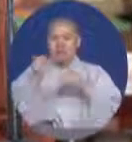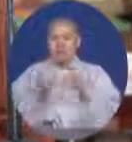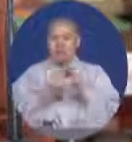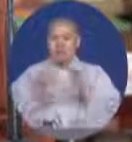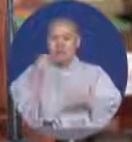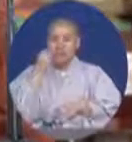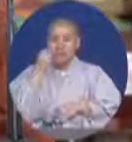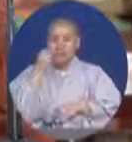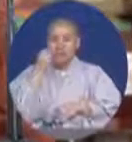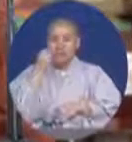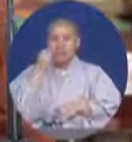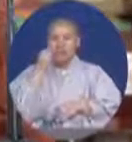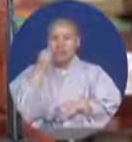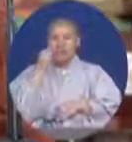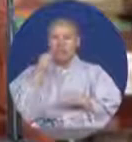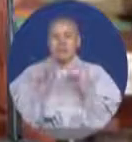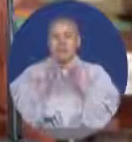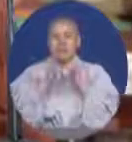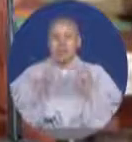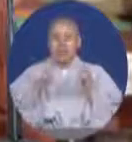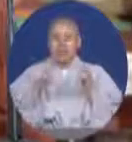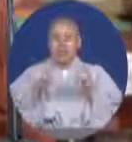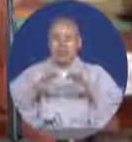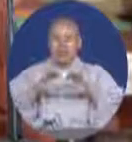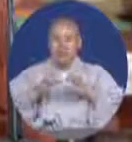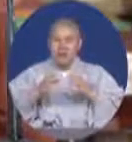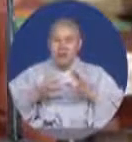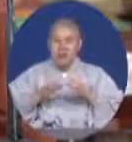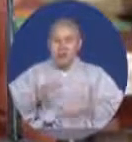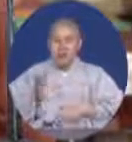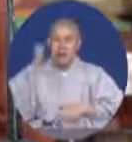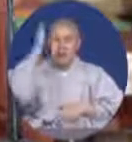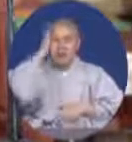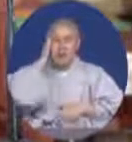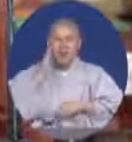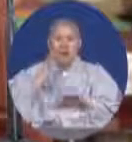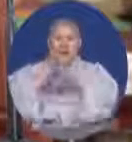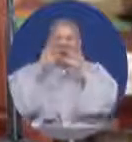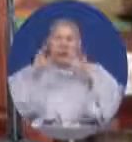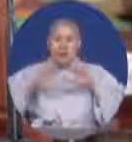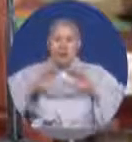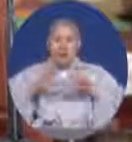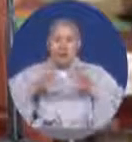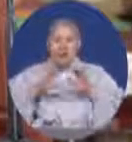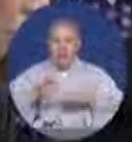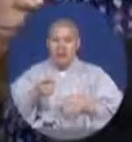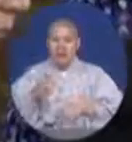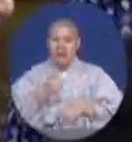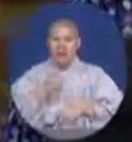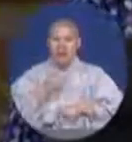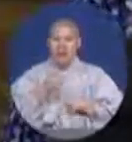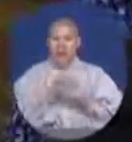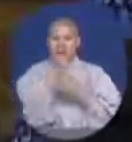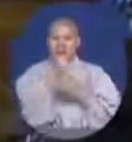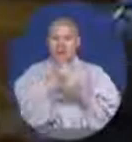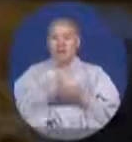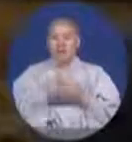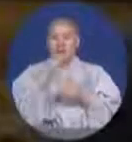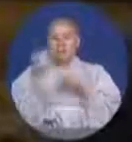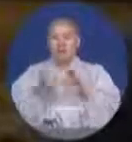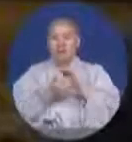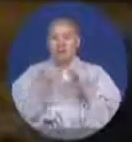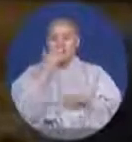적어도 인간 세상, 천상 세상에 와야 성불합니다. 그러면 인천이라고 하는